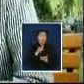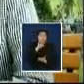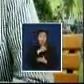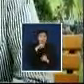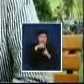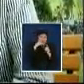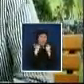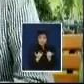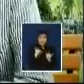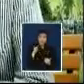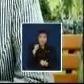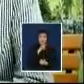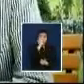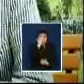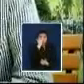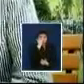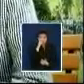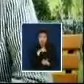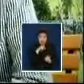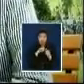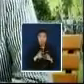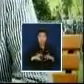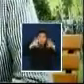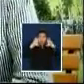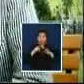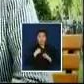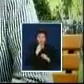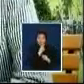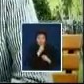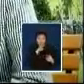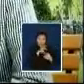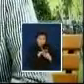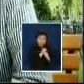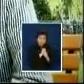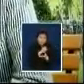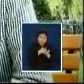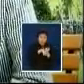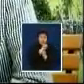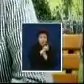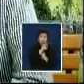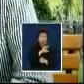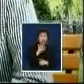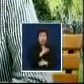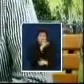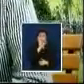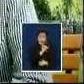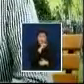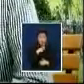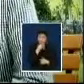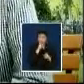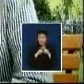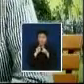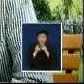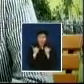ถานการณ์นี้ก็ต้องเรียนว่าจากที่รัฐบาลก็ได้มีการติดตามสถานการณ์ในเรื่องของเศรษฐกิจของยุโรปเองซึ่งครั้งนี้เราม